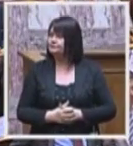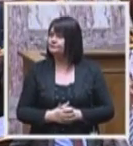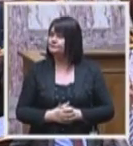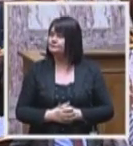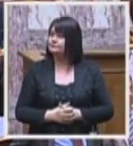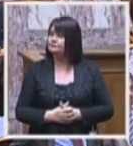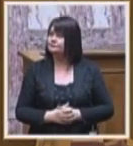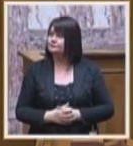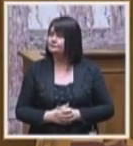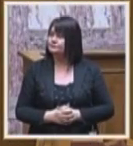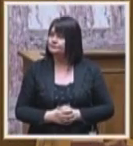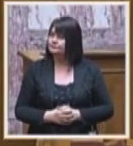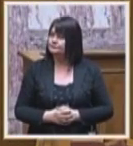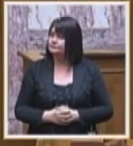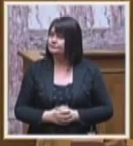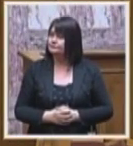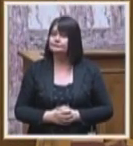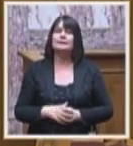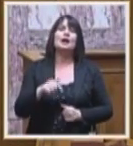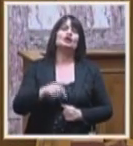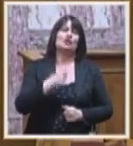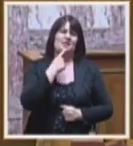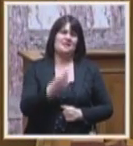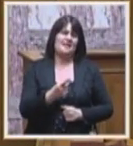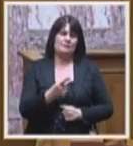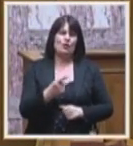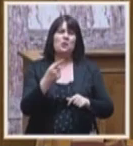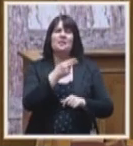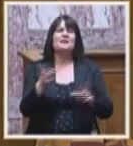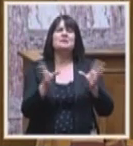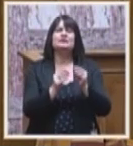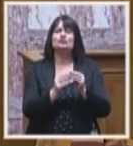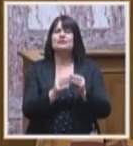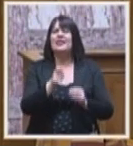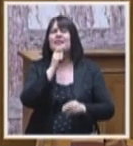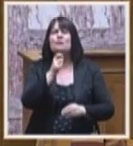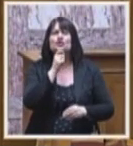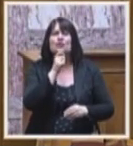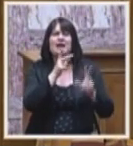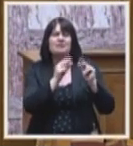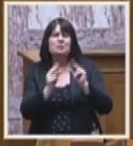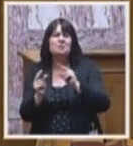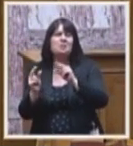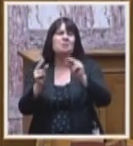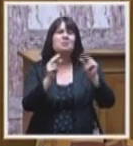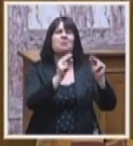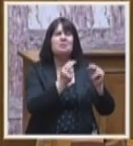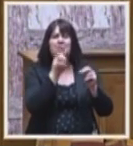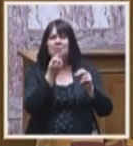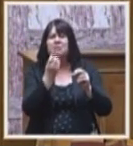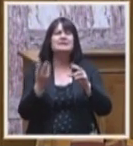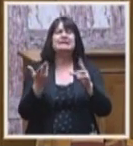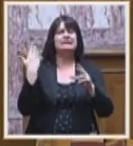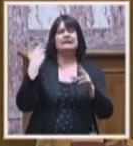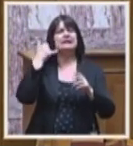Τώρα δεν θα μπω στην δημοσιογραφική ενασχόληση το τι διαμύφθηκε μεταξύ μας τις